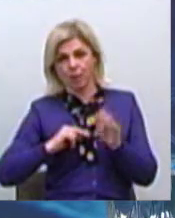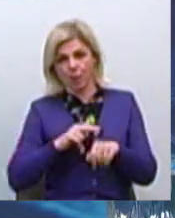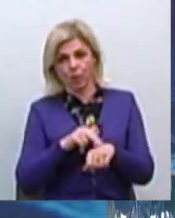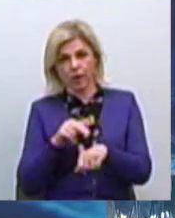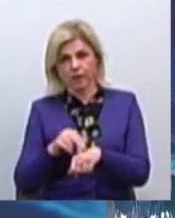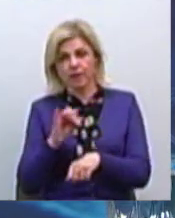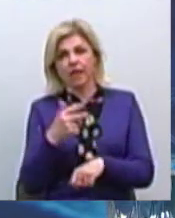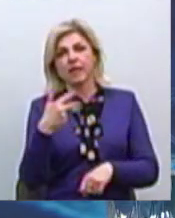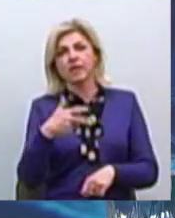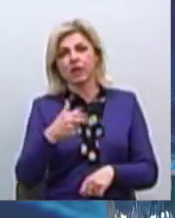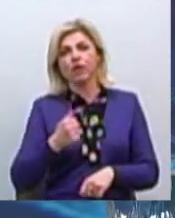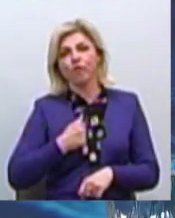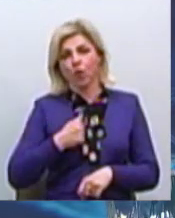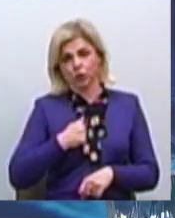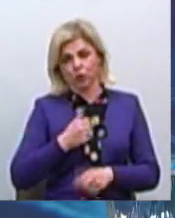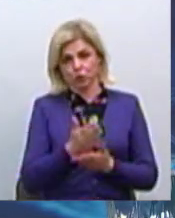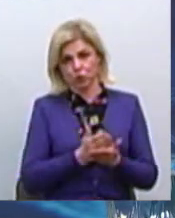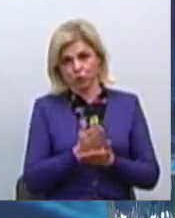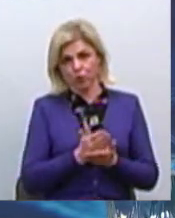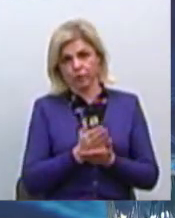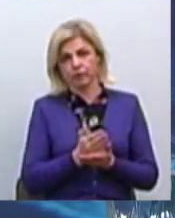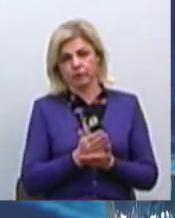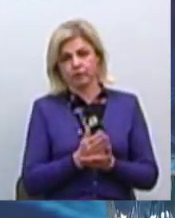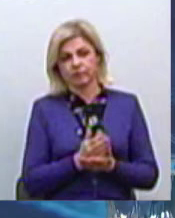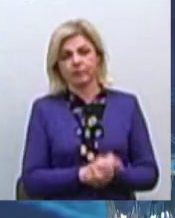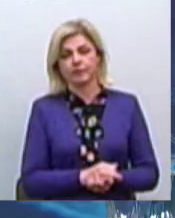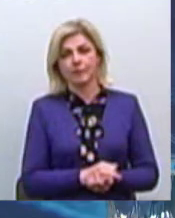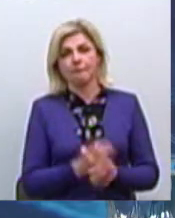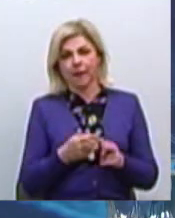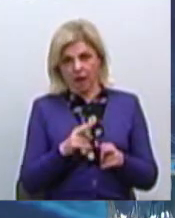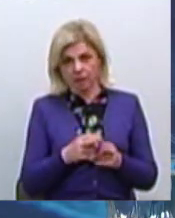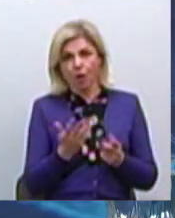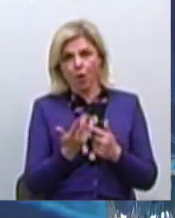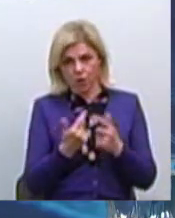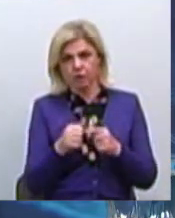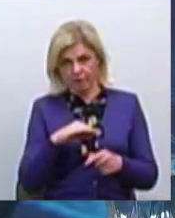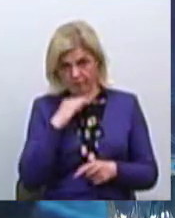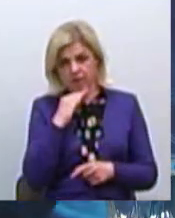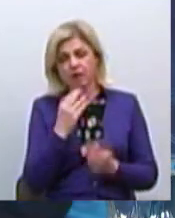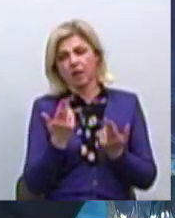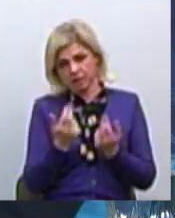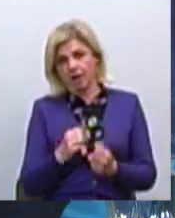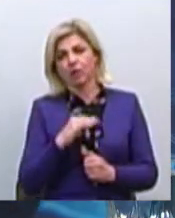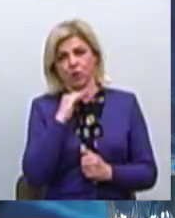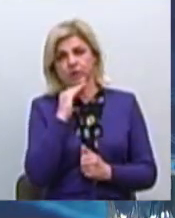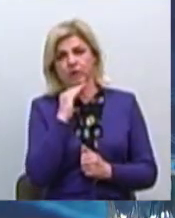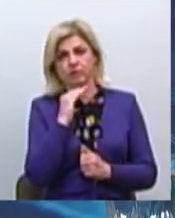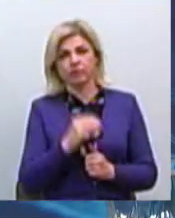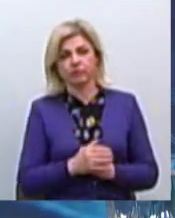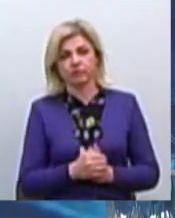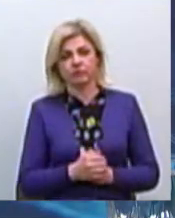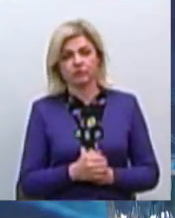та 30 військовослужбовців, ВЧ 30-39. Цієї кількості правоохоронців достатньо? Так, достатньо.